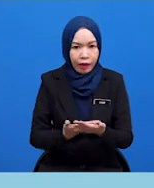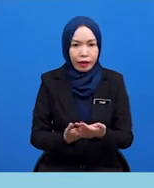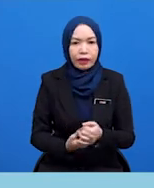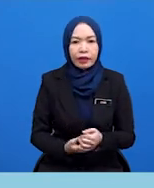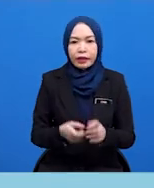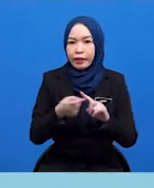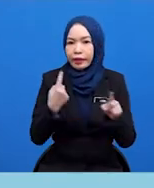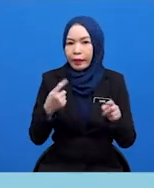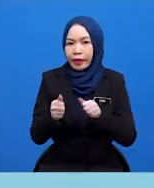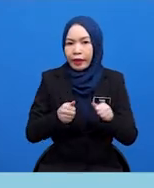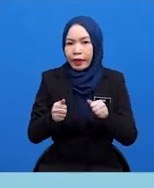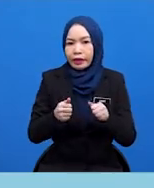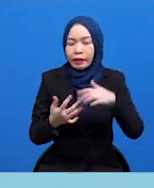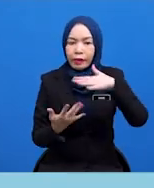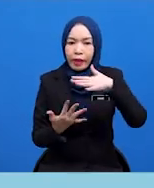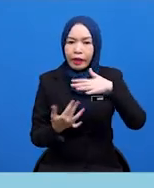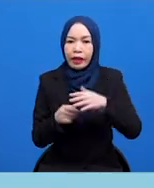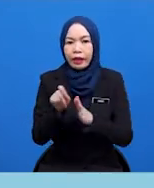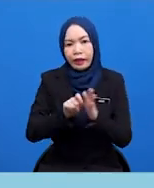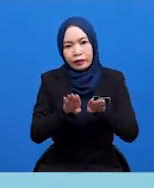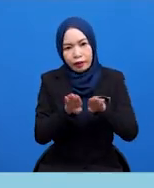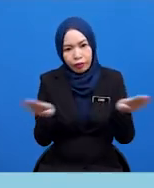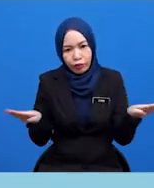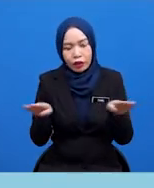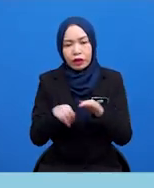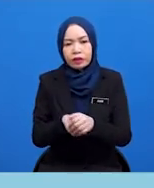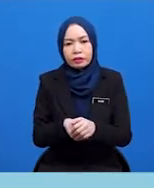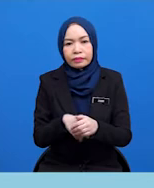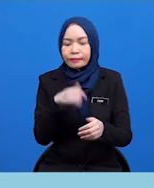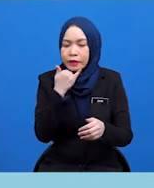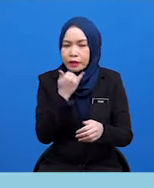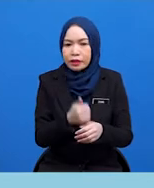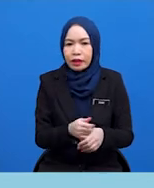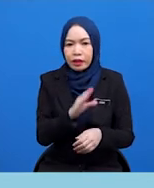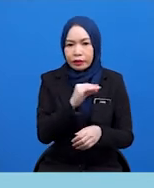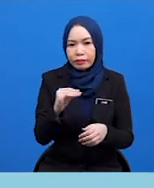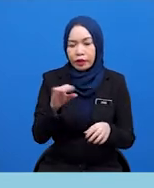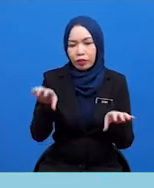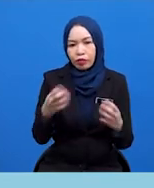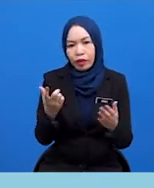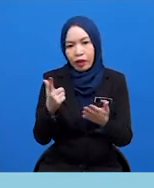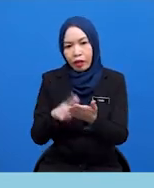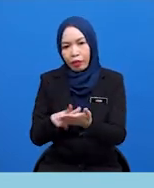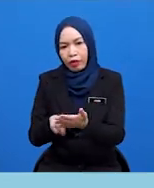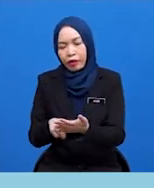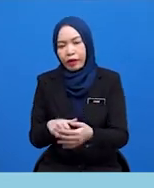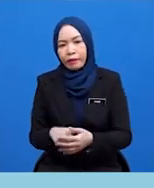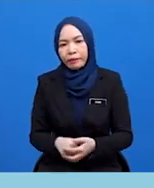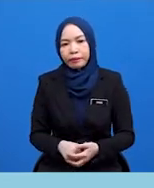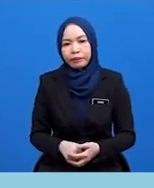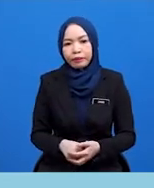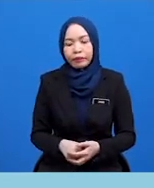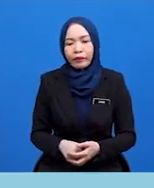terbuka di tapak ladang. Keempat, menyediakan laporan penilaian impak alam sekitar